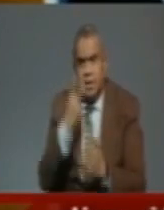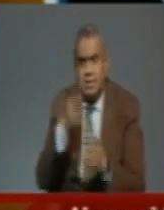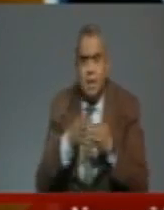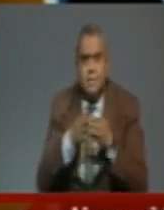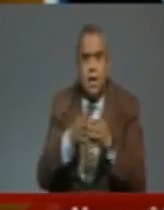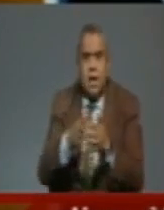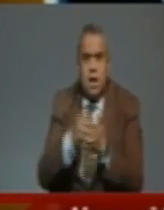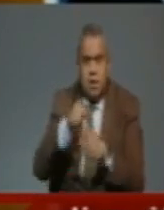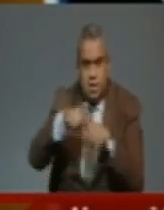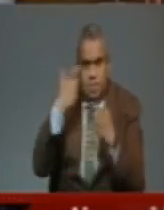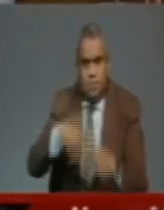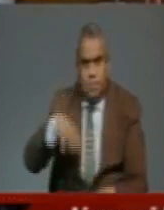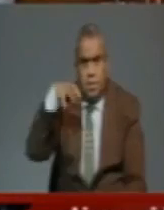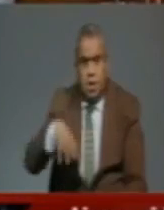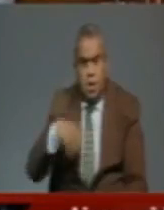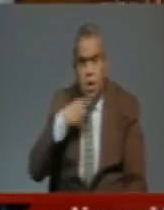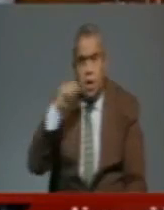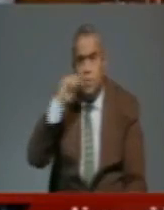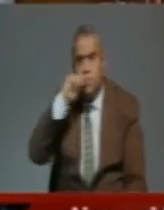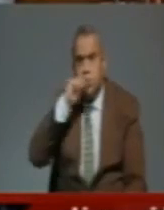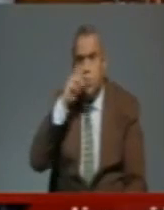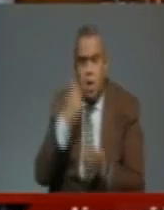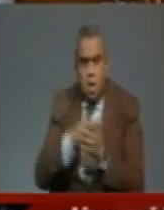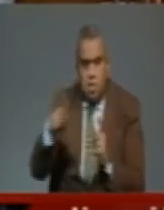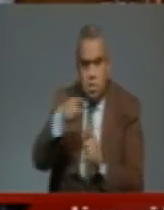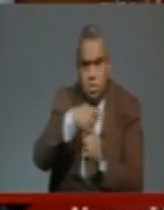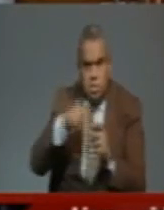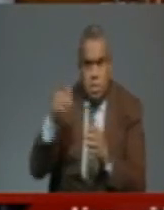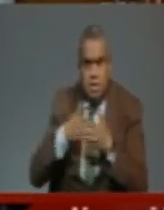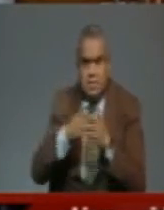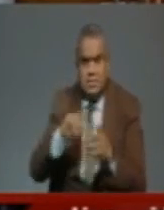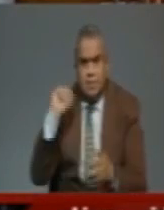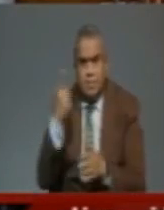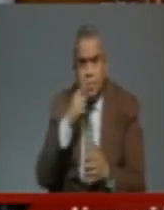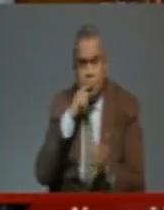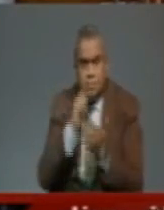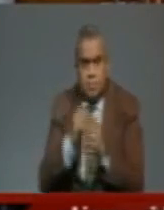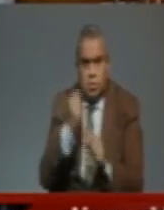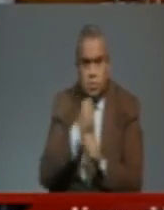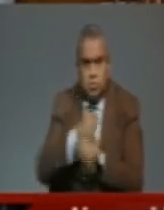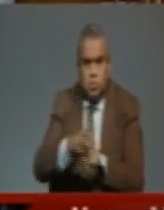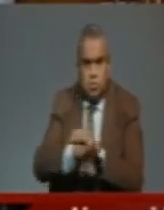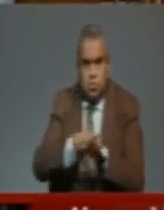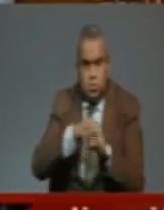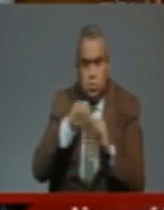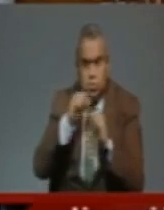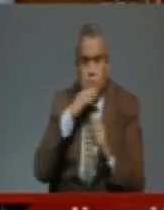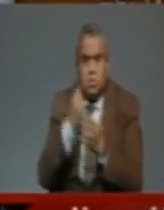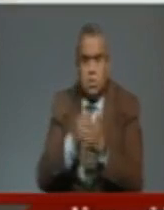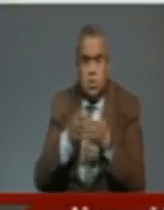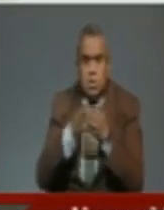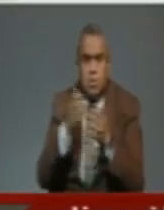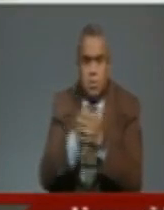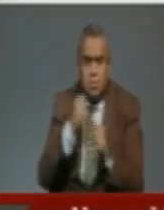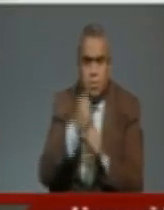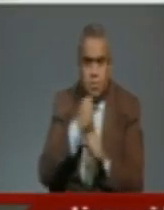القاهره والرياض. المراكب دي يا فندم هي مراكب سريعه ولكن هي بتعمل ايضا بتعمل في خط محدد نتيجه